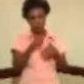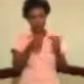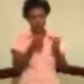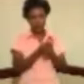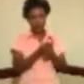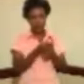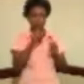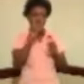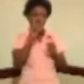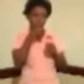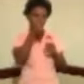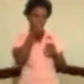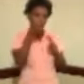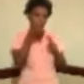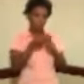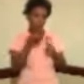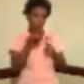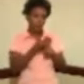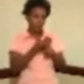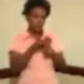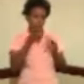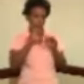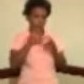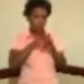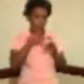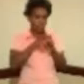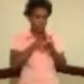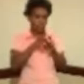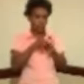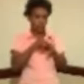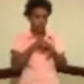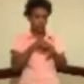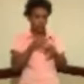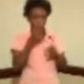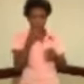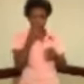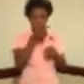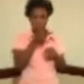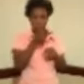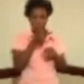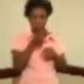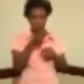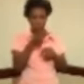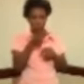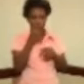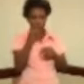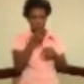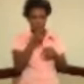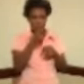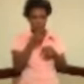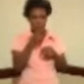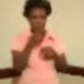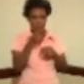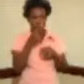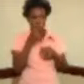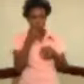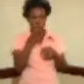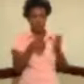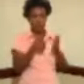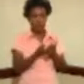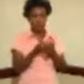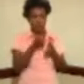partir du 21 mars, l'élection a fini. On essaye, ouais, si jusqu'au 20 mars, nous capables d'établir